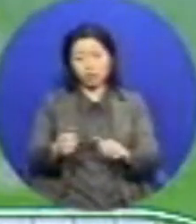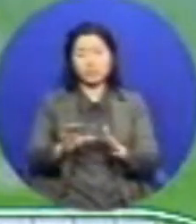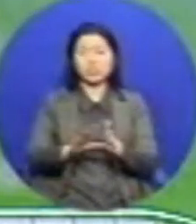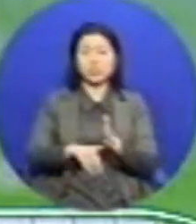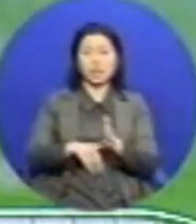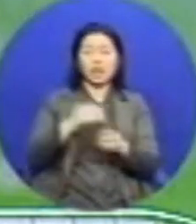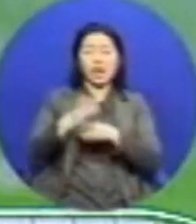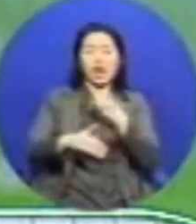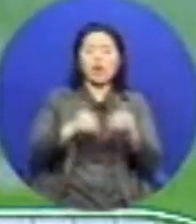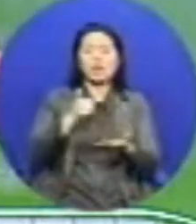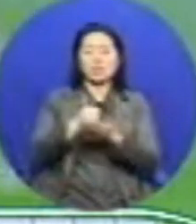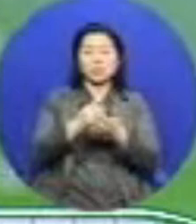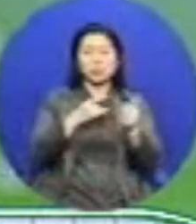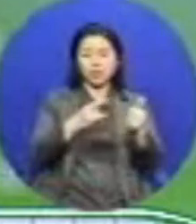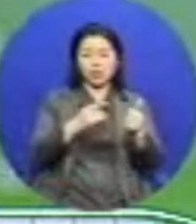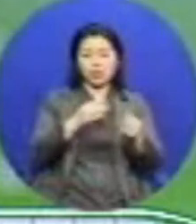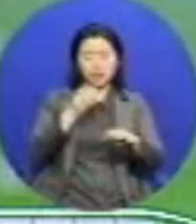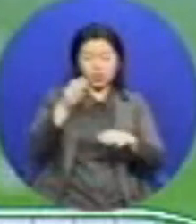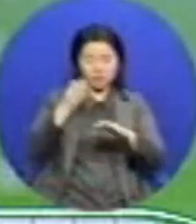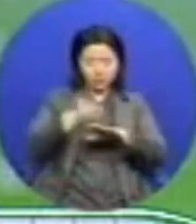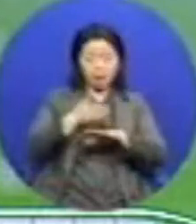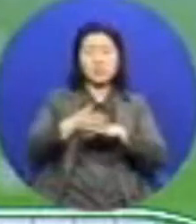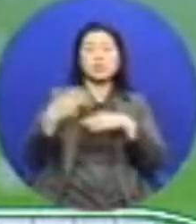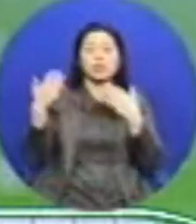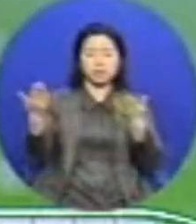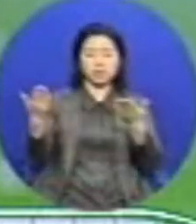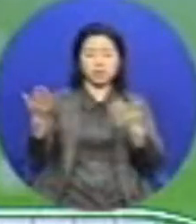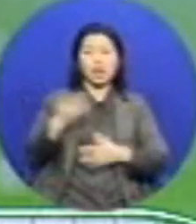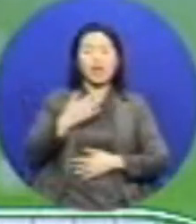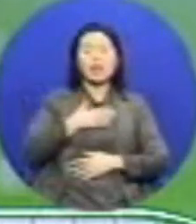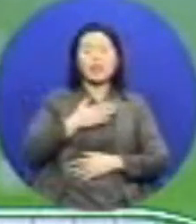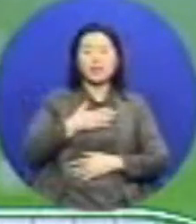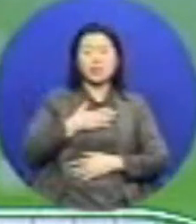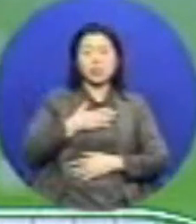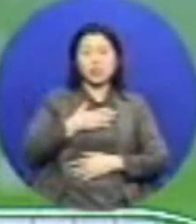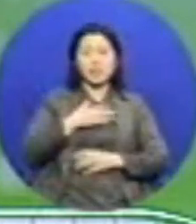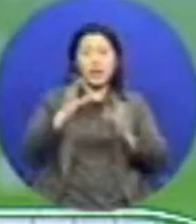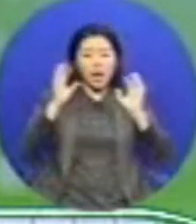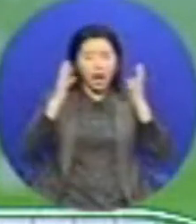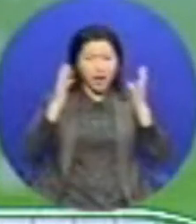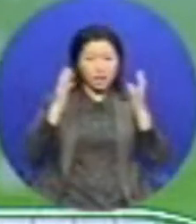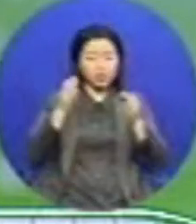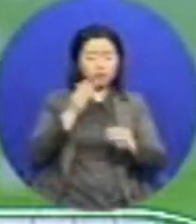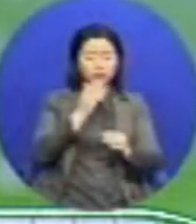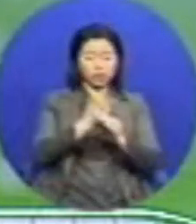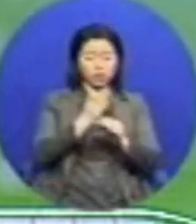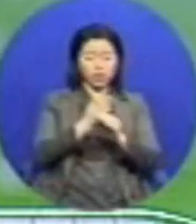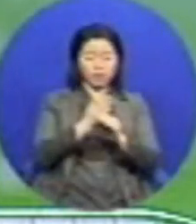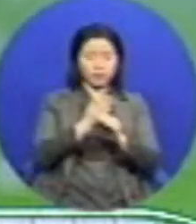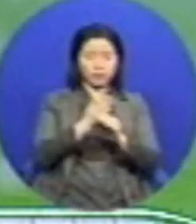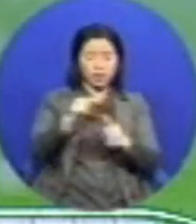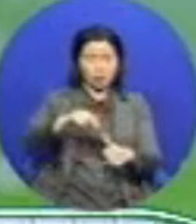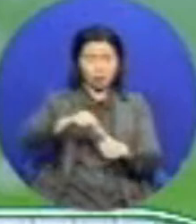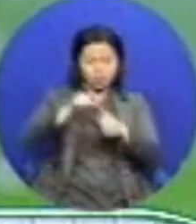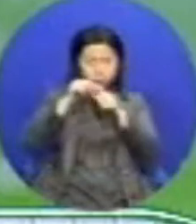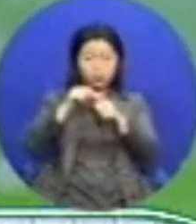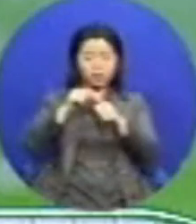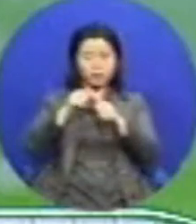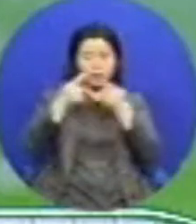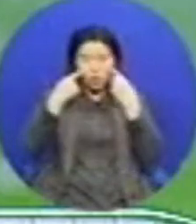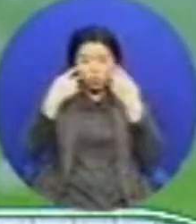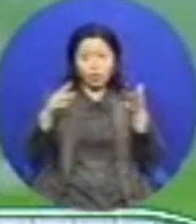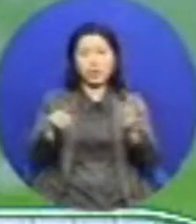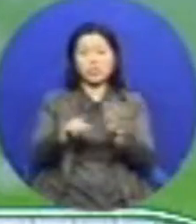그랬어요 내 아이들 중에 구원의 분명한 확신이 있는 아이 그 아이를